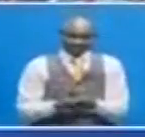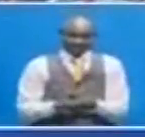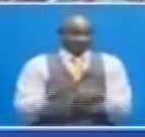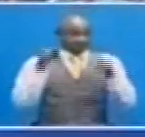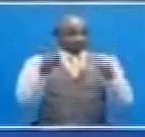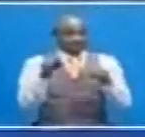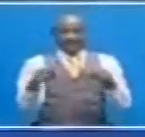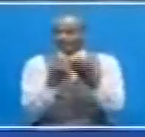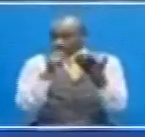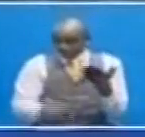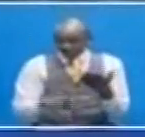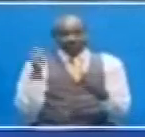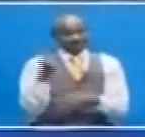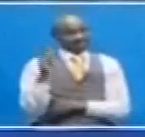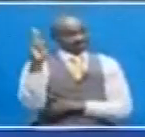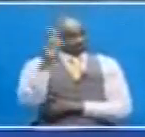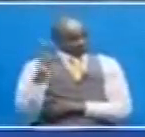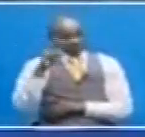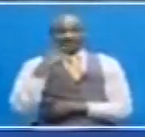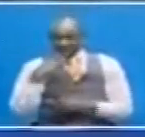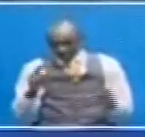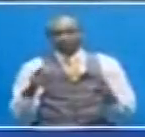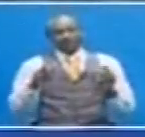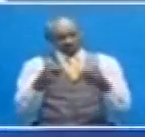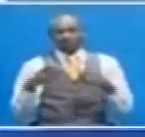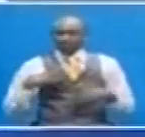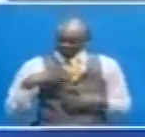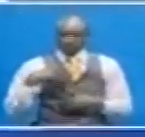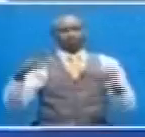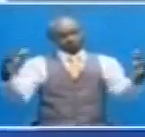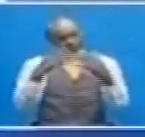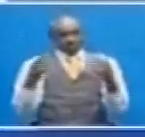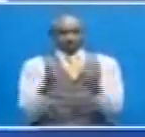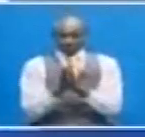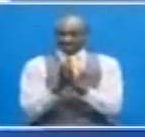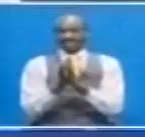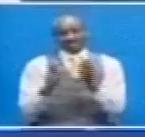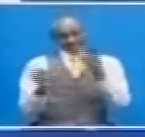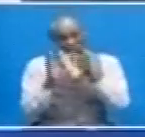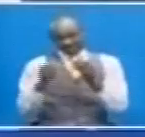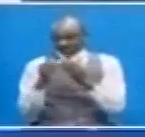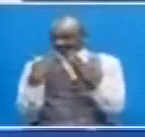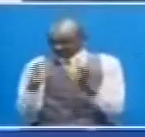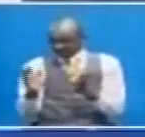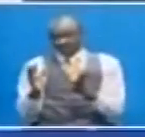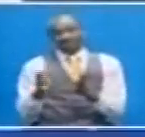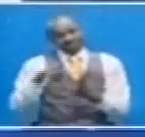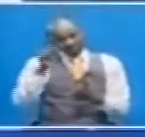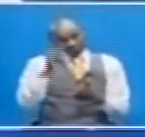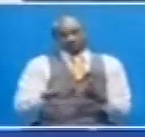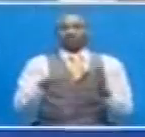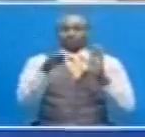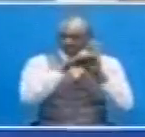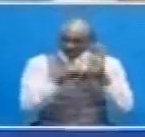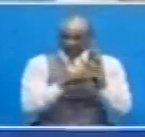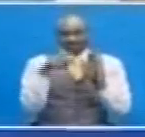mapema hii leo Rais Uhuru Kenyatta akiwahutubia wanahabari baada ya kukutana na mawaziri wake, alidokeza baadhi ya masuala ambayo yatangaziwa kwa